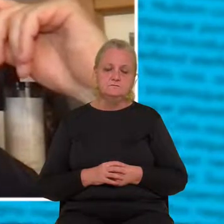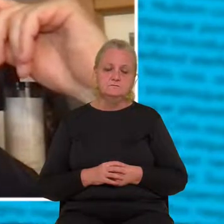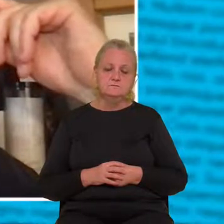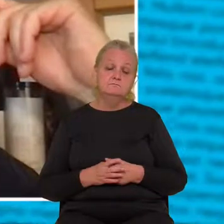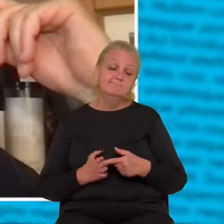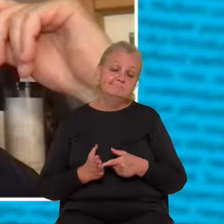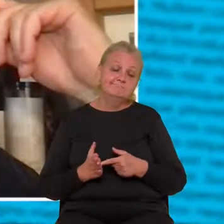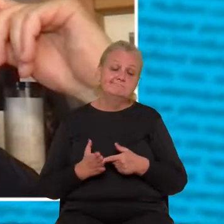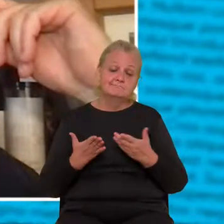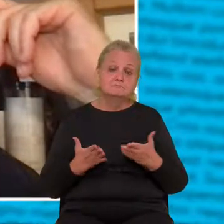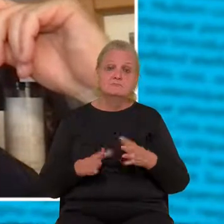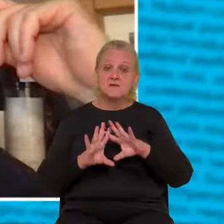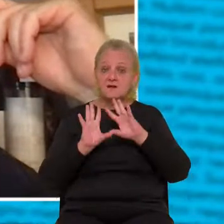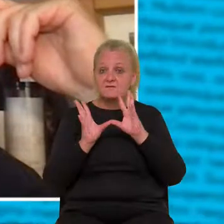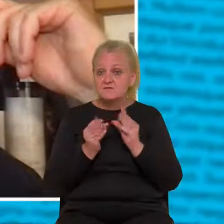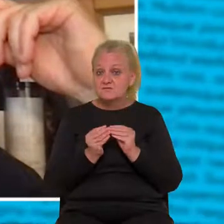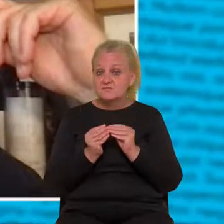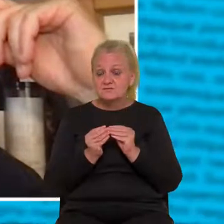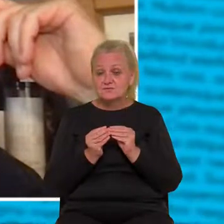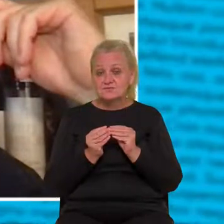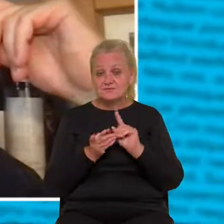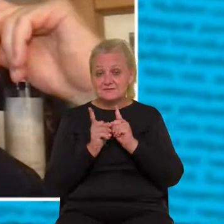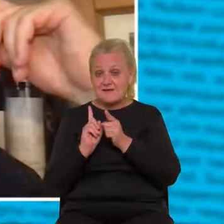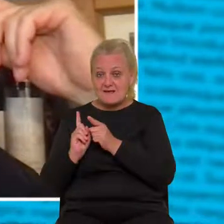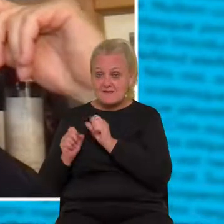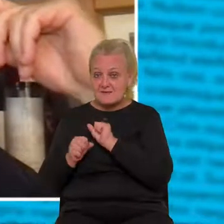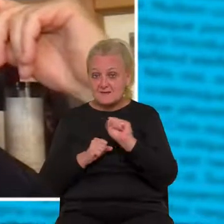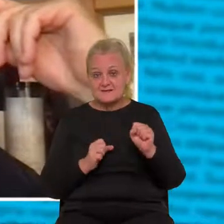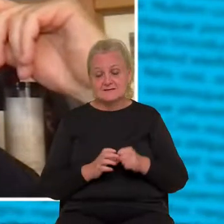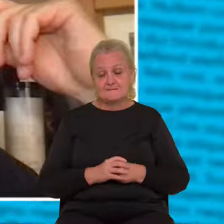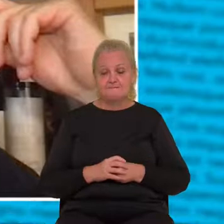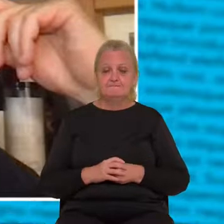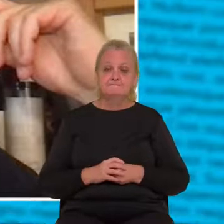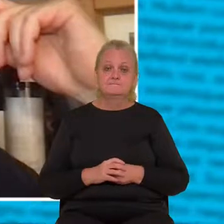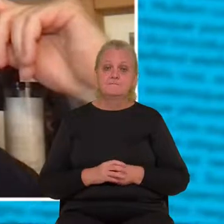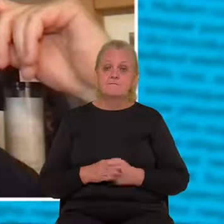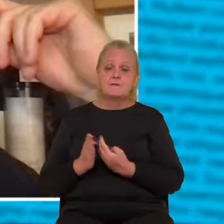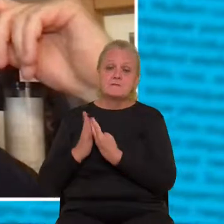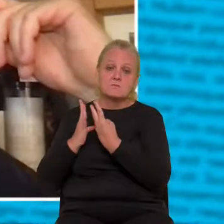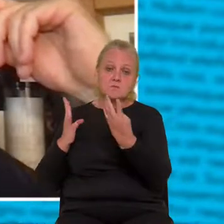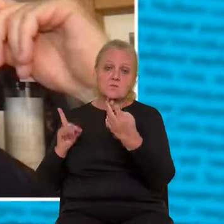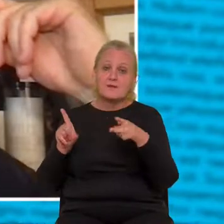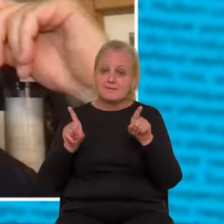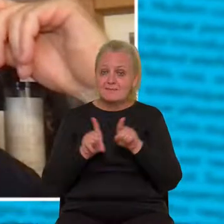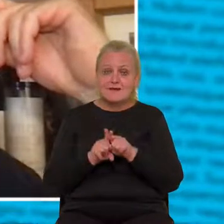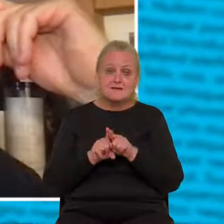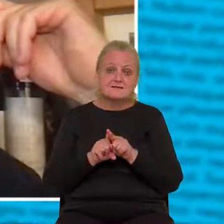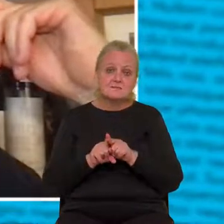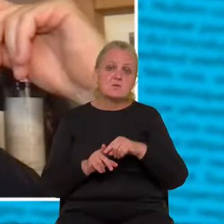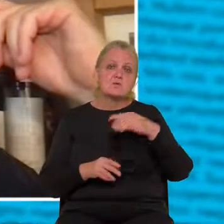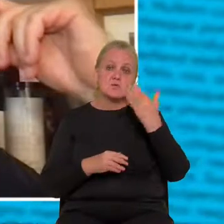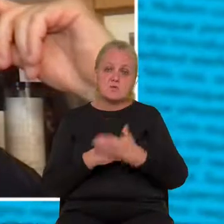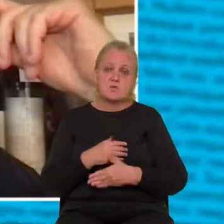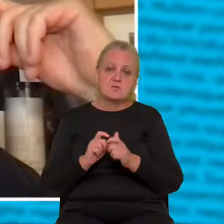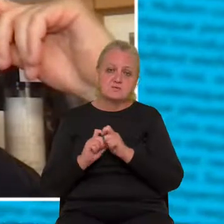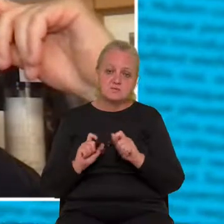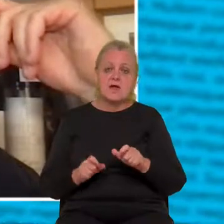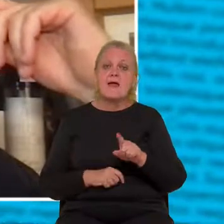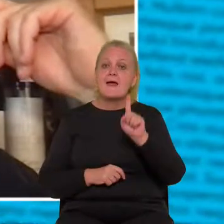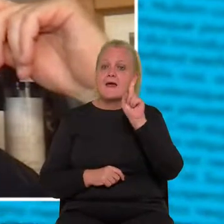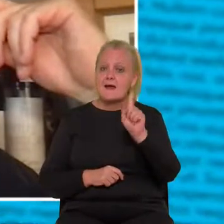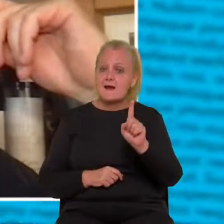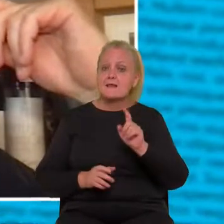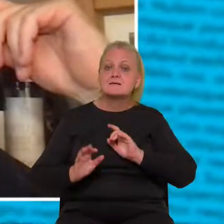Koniec końców wszystko ulega zmianie. Mury też kiedyś się kończą. Natomiast sposób,